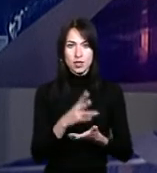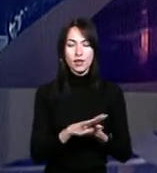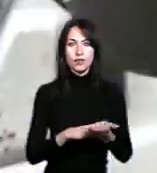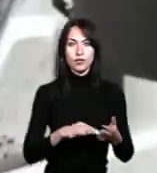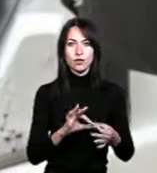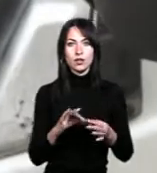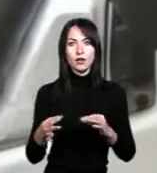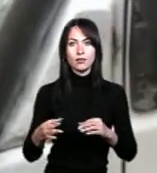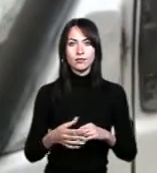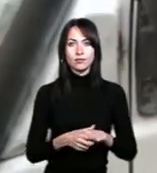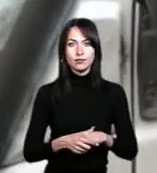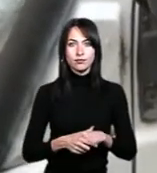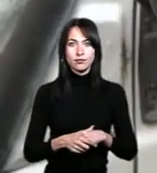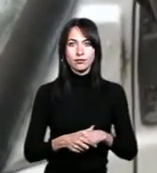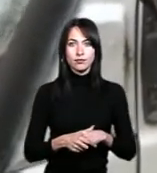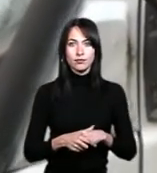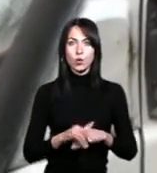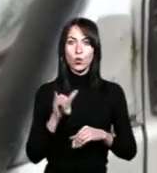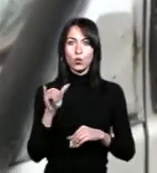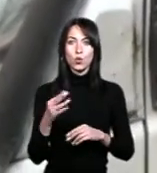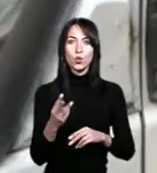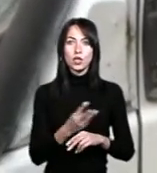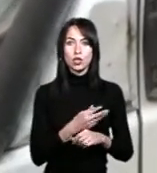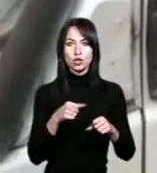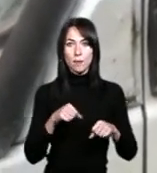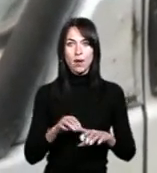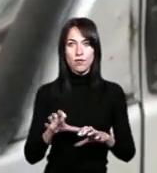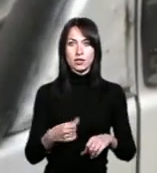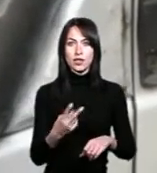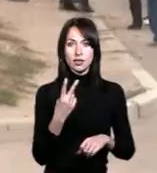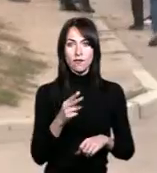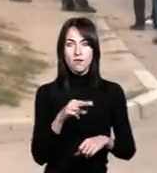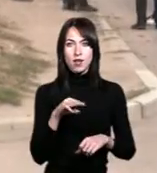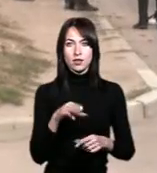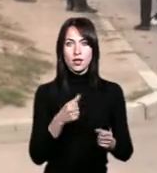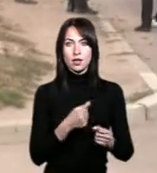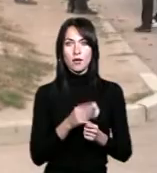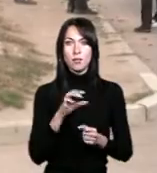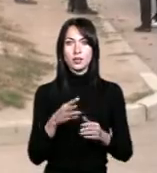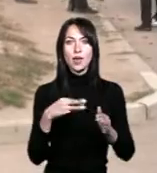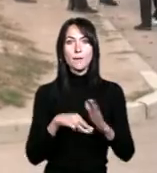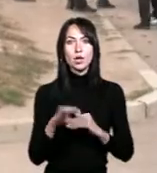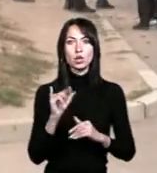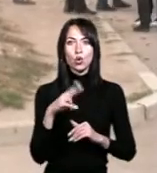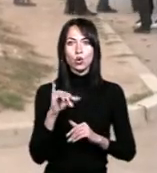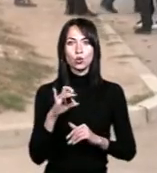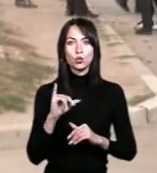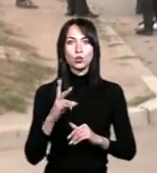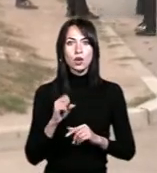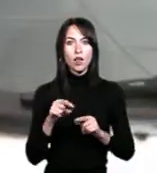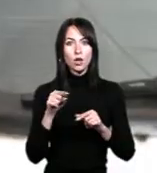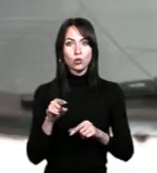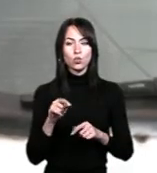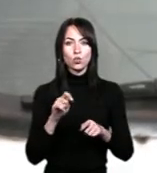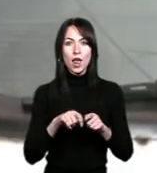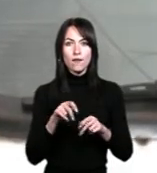Права забирали. У нього тричі права забирали, два ДТП. Станція метро «Індустріальна». Тут ревізори зупиняють